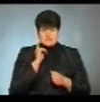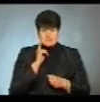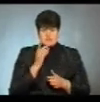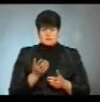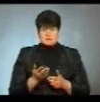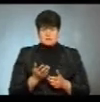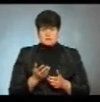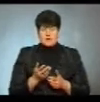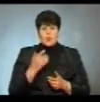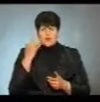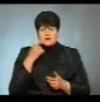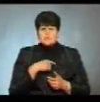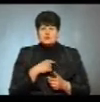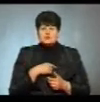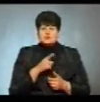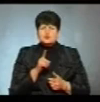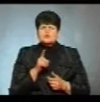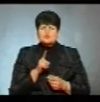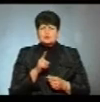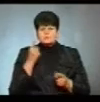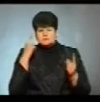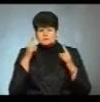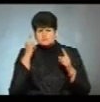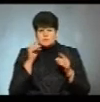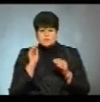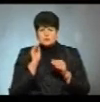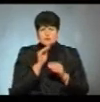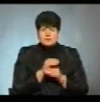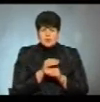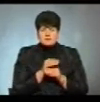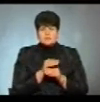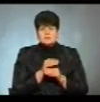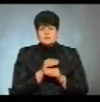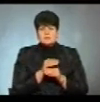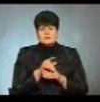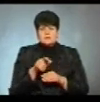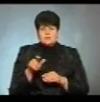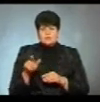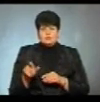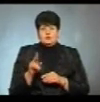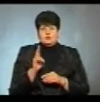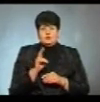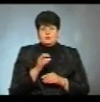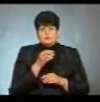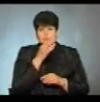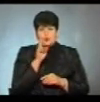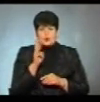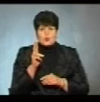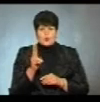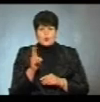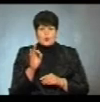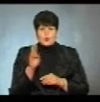Але уявіть собі, що дофантазовували в образі Зеленського прихильники Кошулинського,